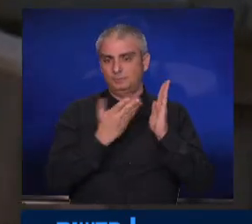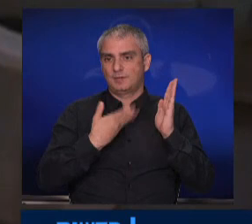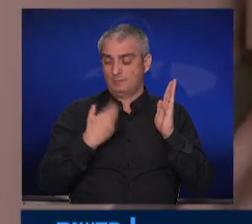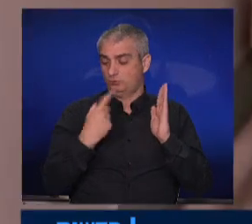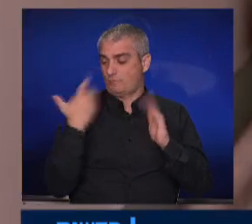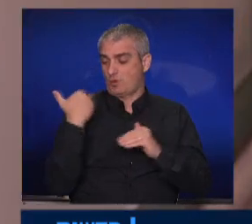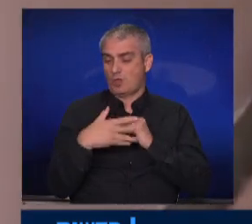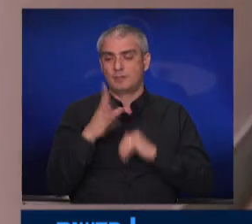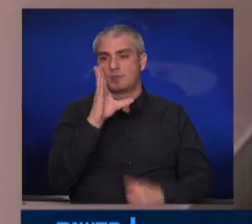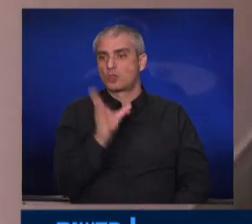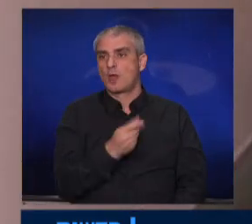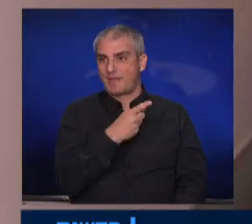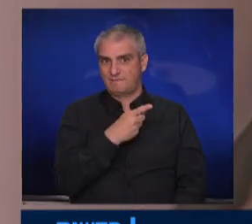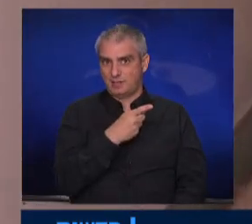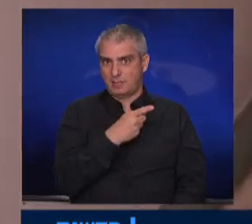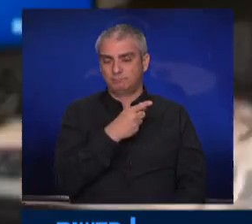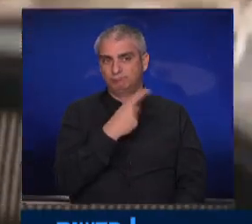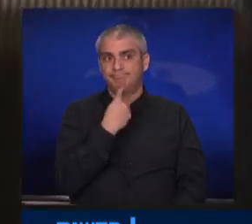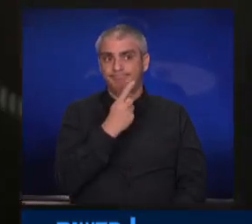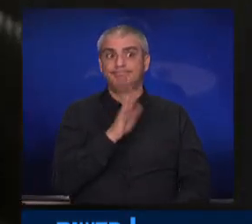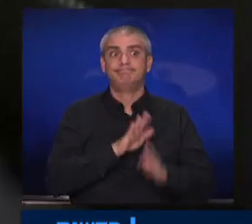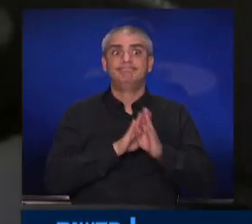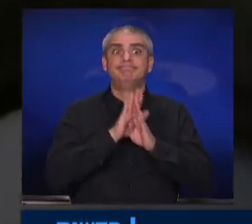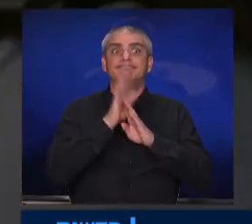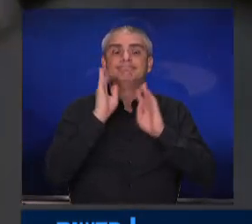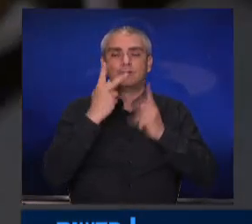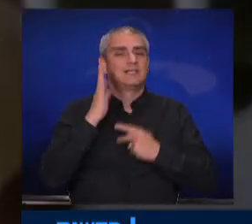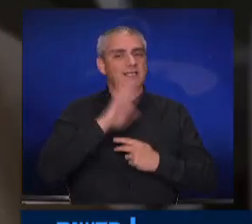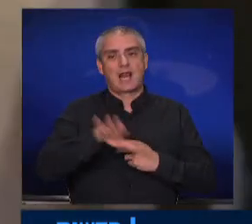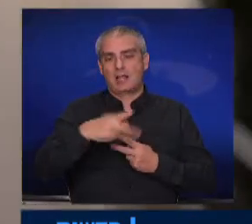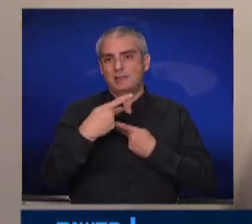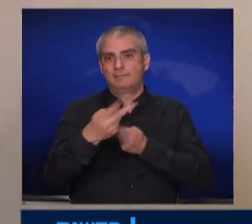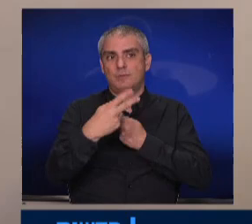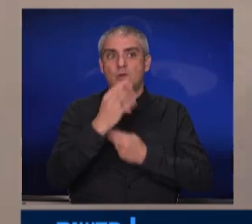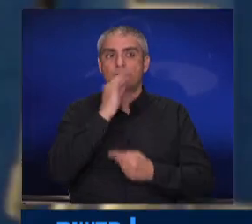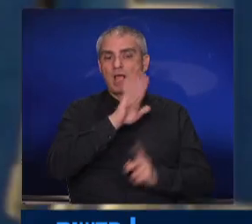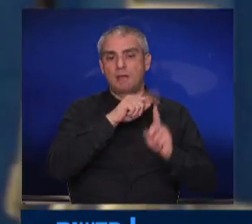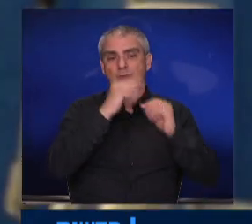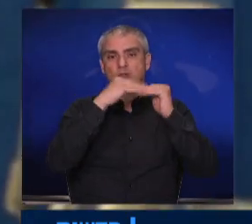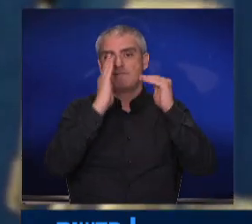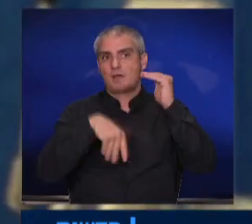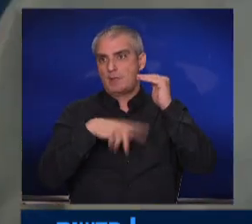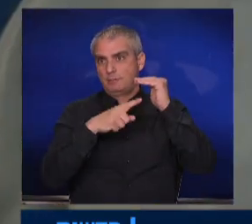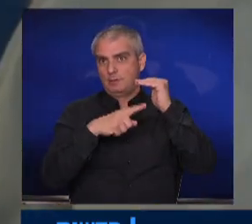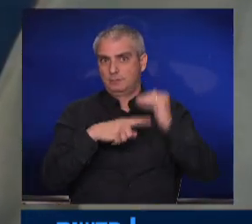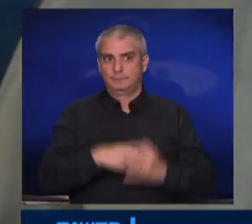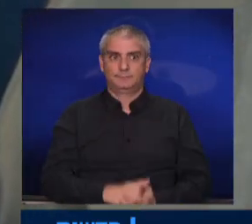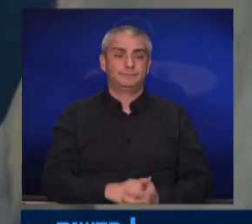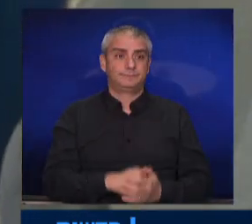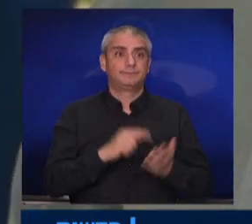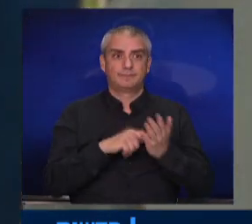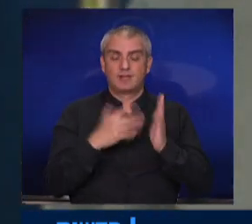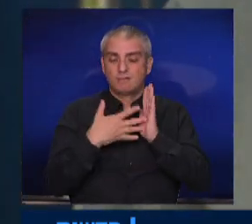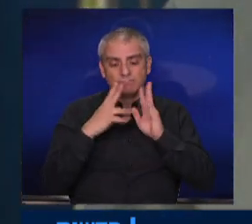בשבועות האחרונים מדרום אפריקה, ולפיהם חלה העלייה משמעותית באשפוז ילדים בני 5 ומטה. חרף